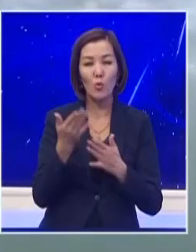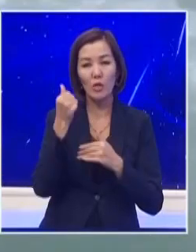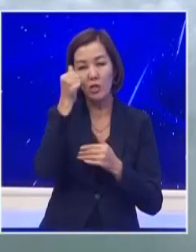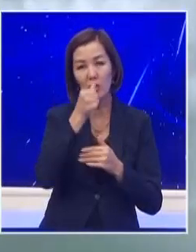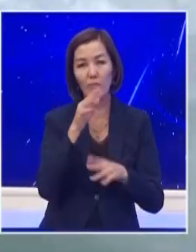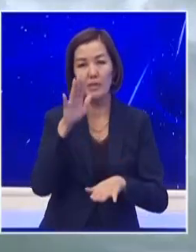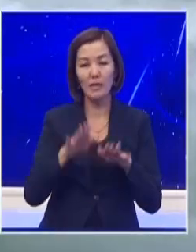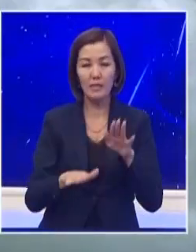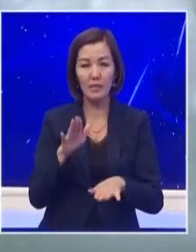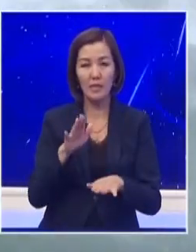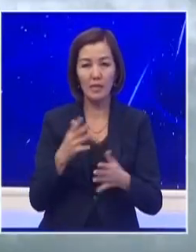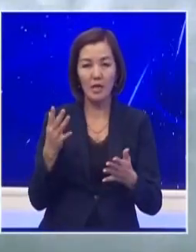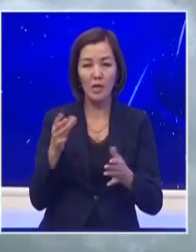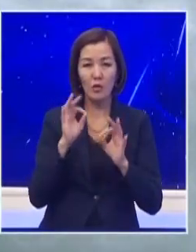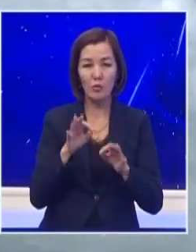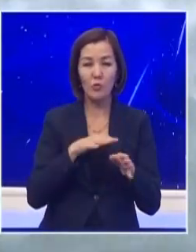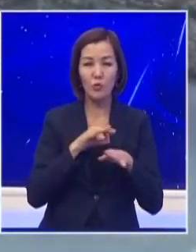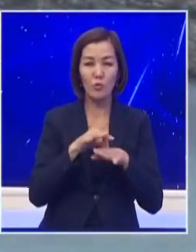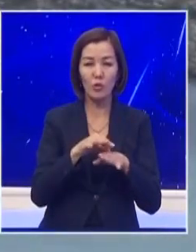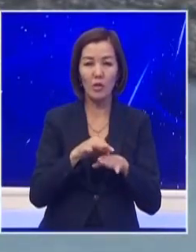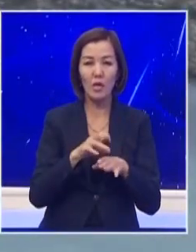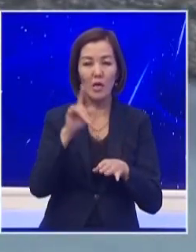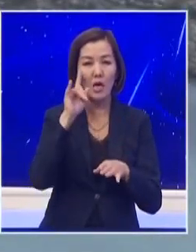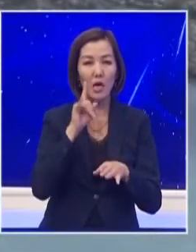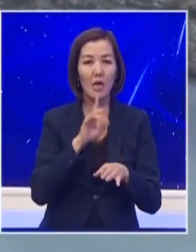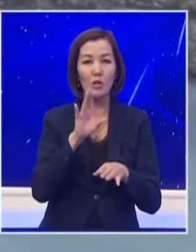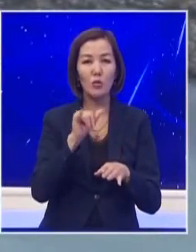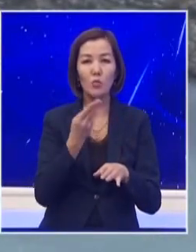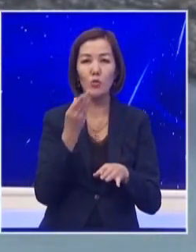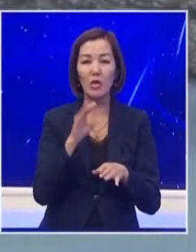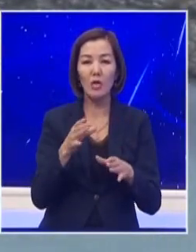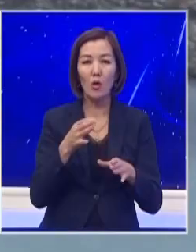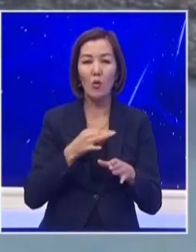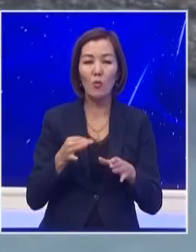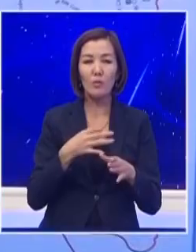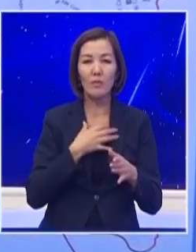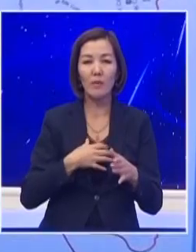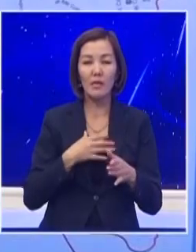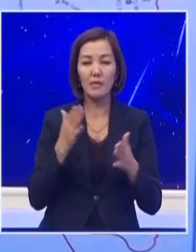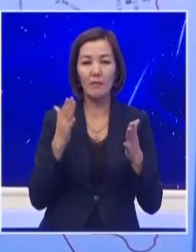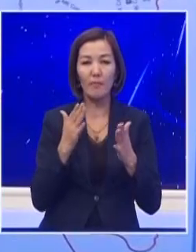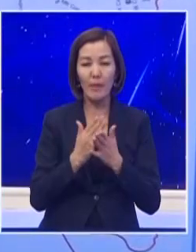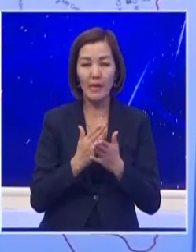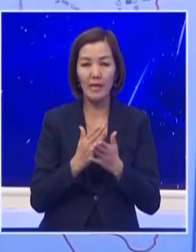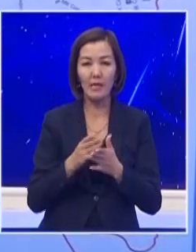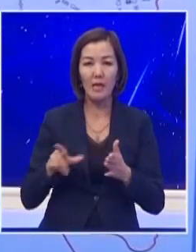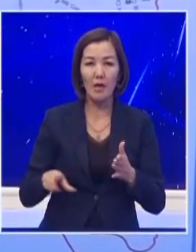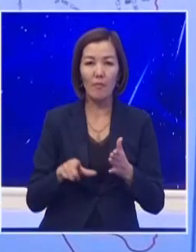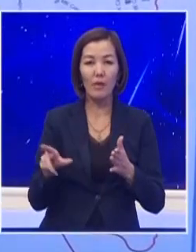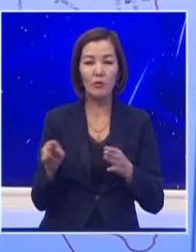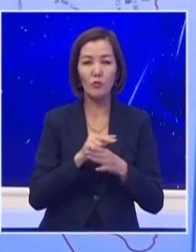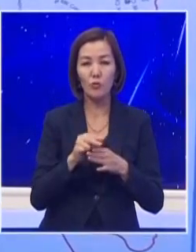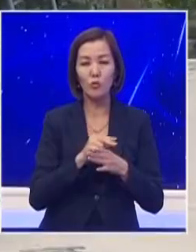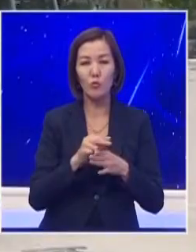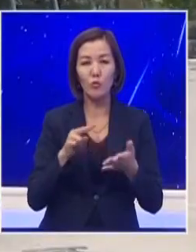жылдармен салыстырғанда сәтті өткен. Қазсушар кәсіпорны облыстық маңызы бар каналды реконструкция реконструкциядан өткізуді